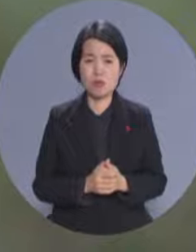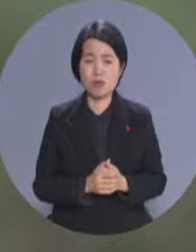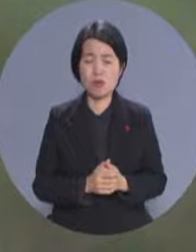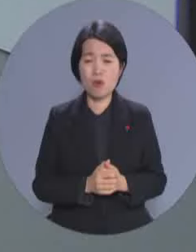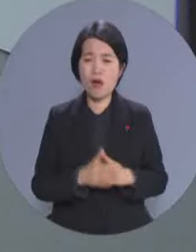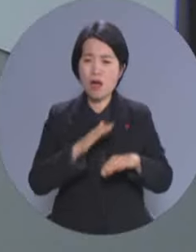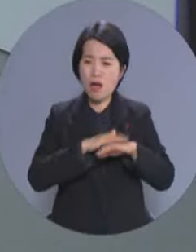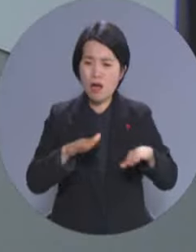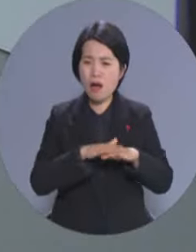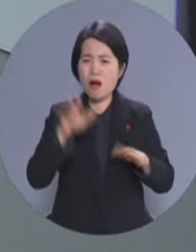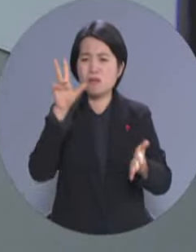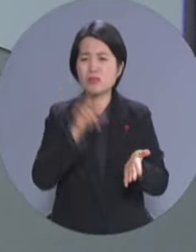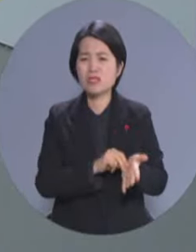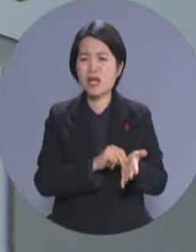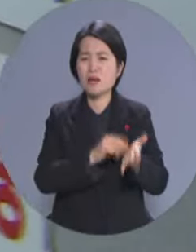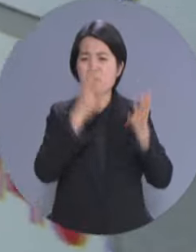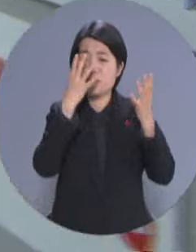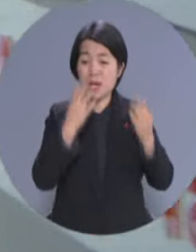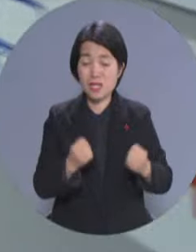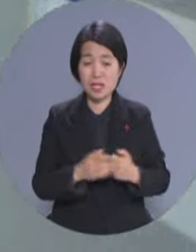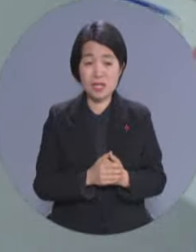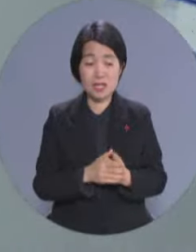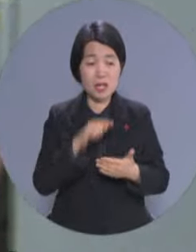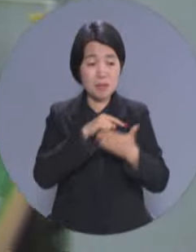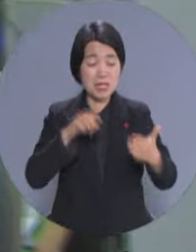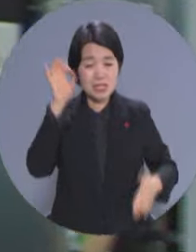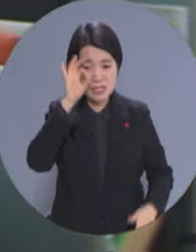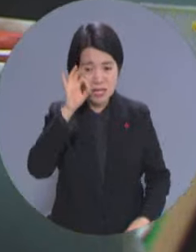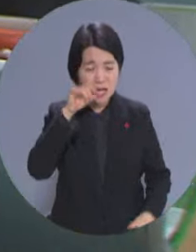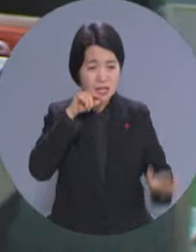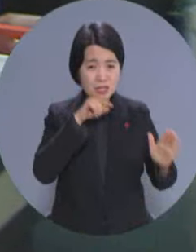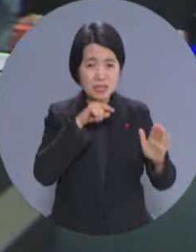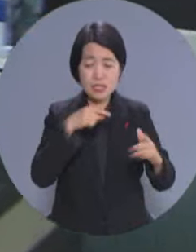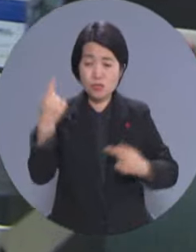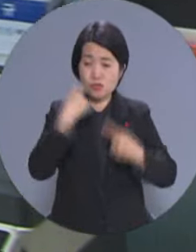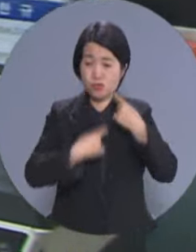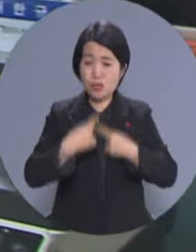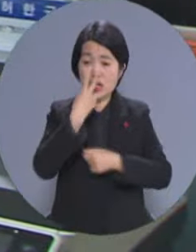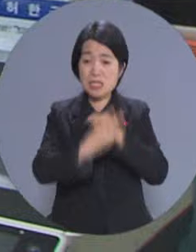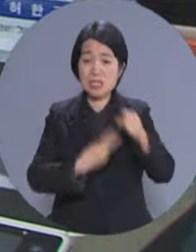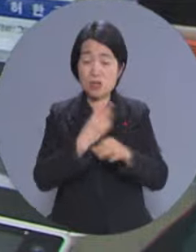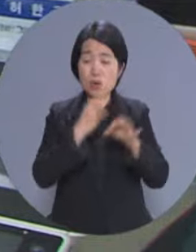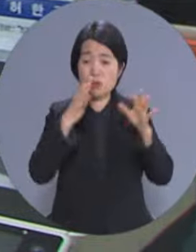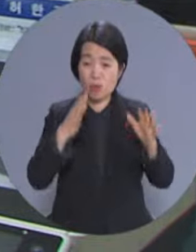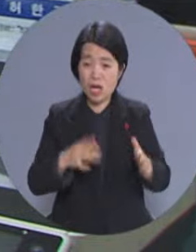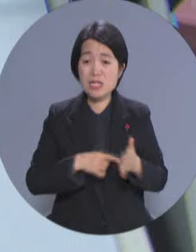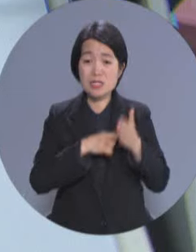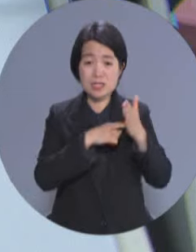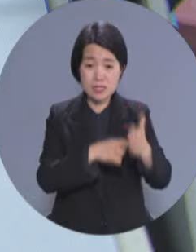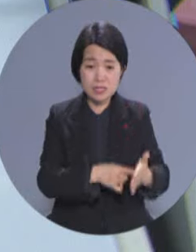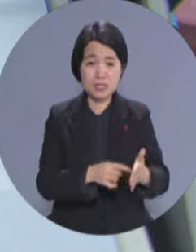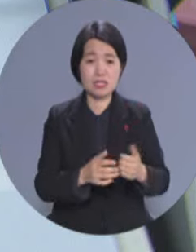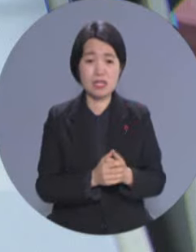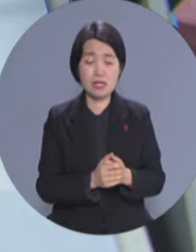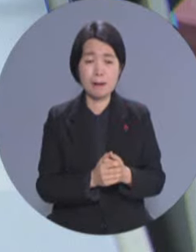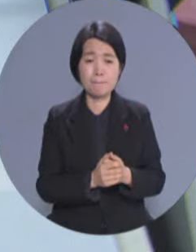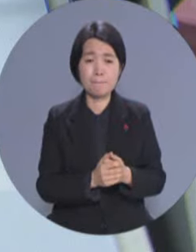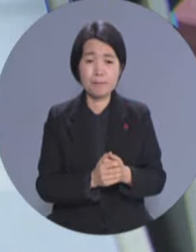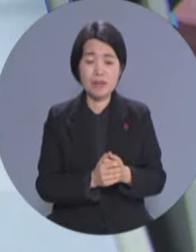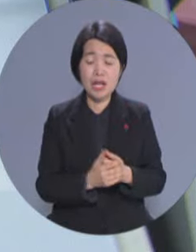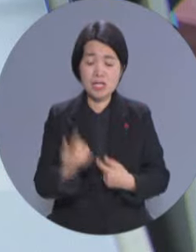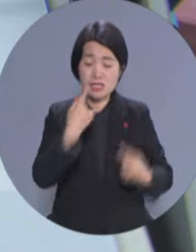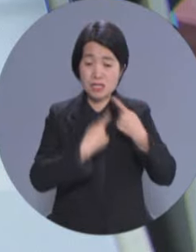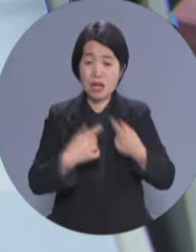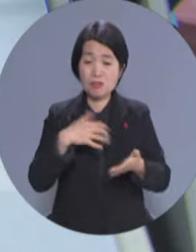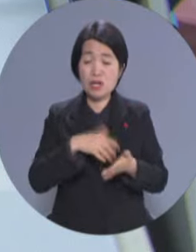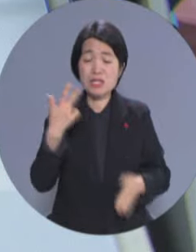순탄치 않습니다. 여순 사건 피해자들을 찾기 위한 신고 접수가 지난 2년 동안 꾸준히 진행됐지만 지난해 말까지 신청